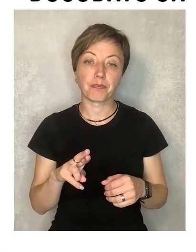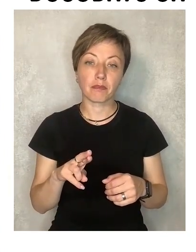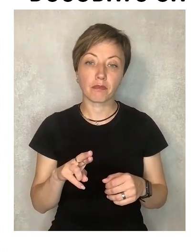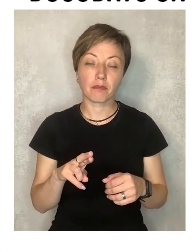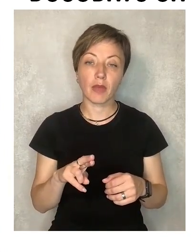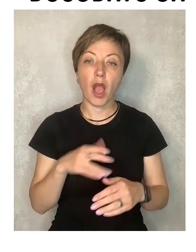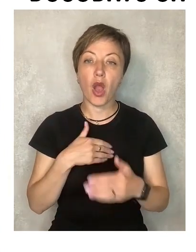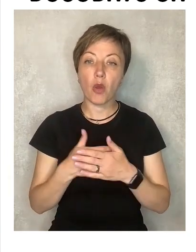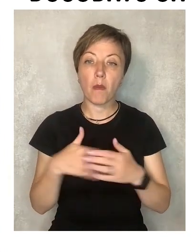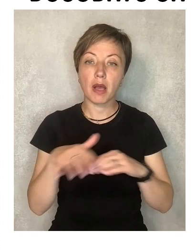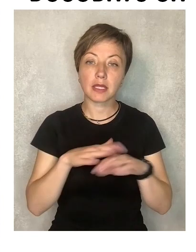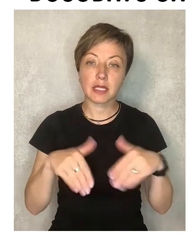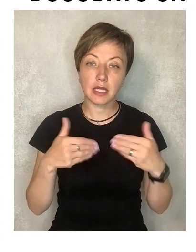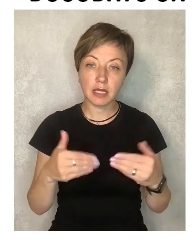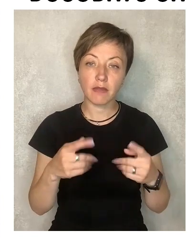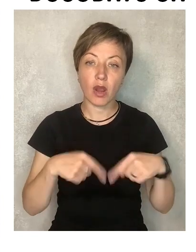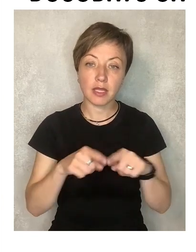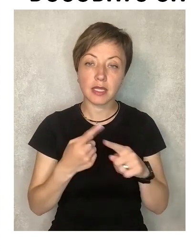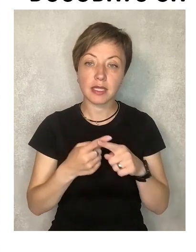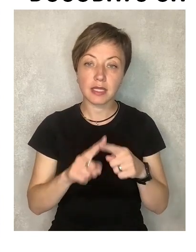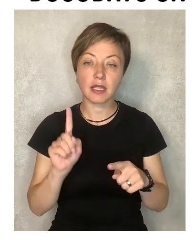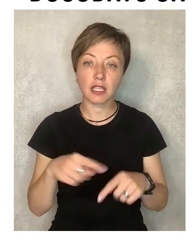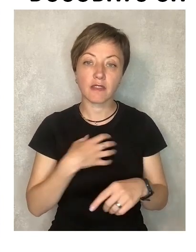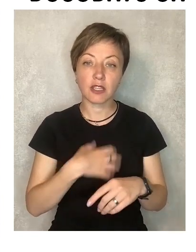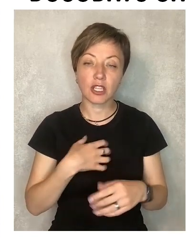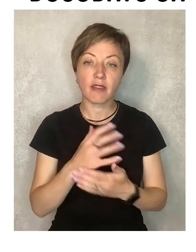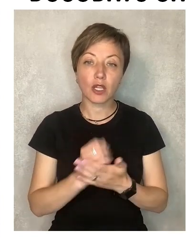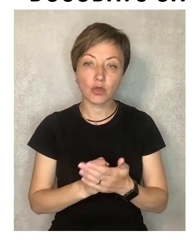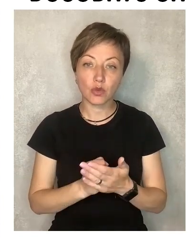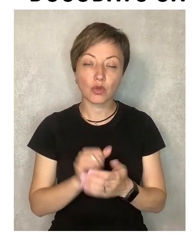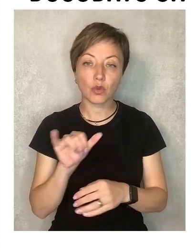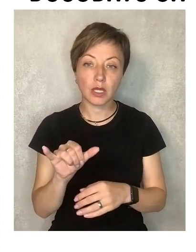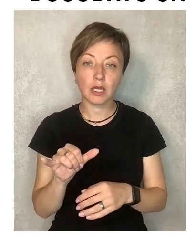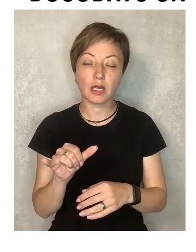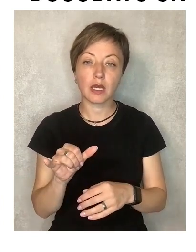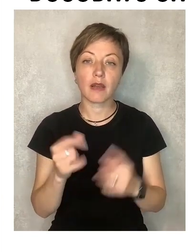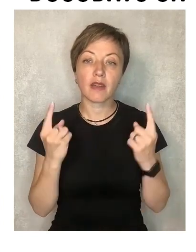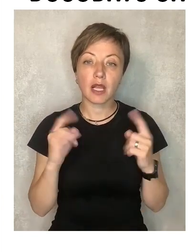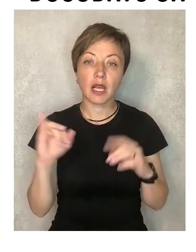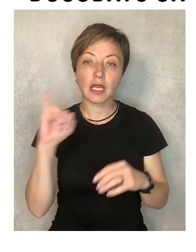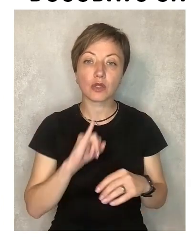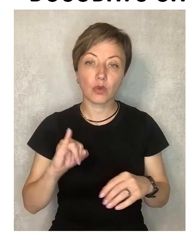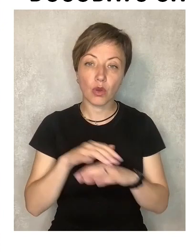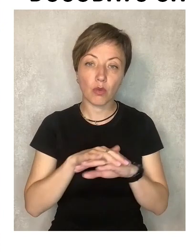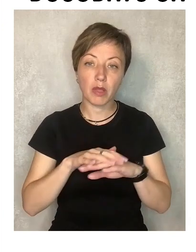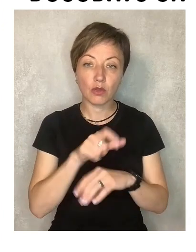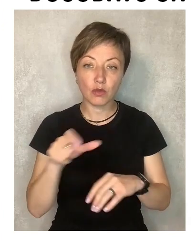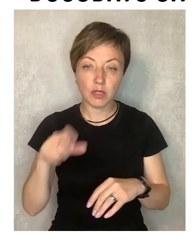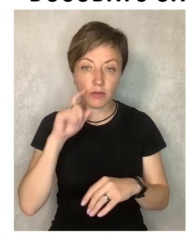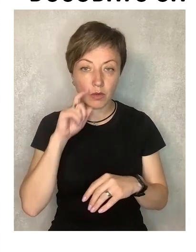громадські ініціативи організації – це вже теж важливий ресурс. В них в нас велика історія громадянського суспільства в Україні,